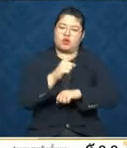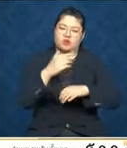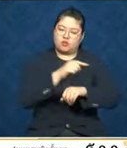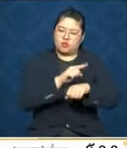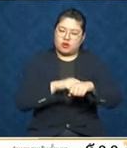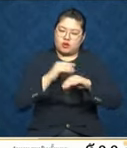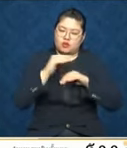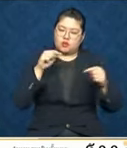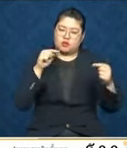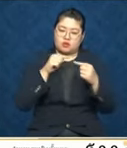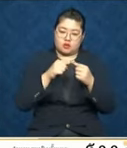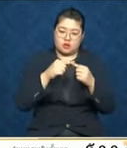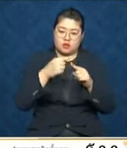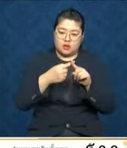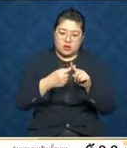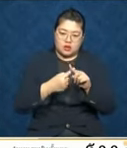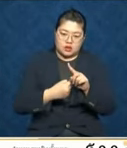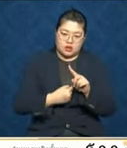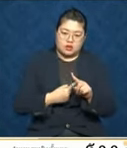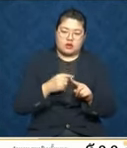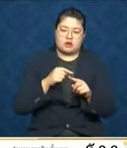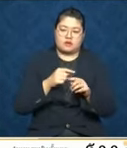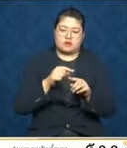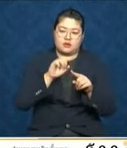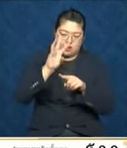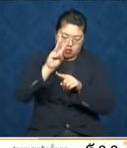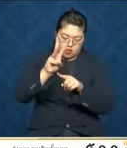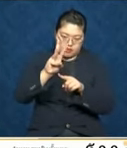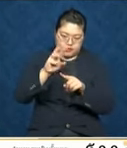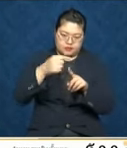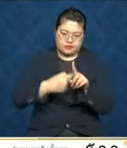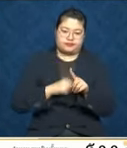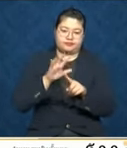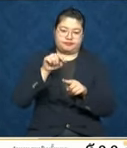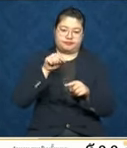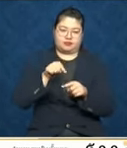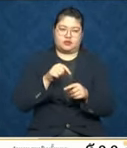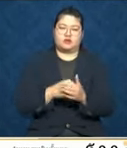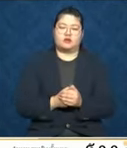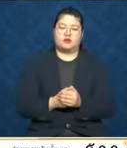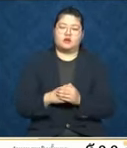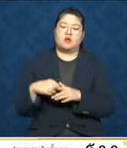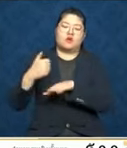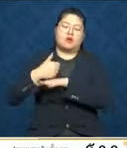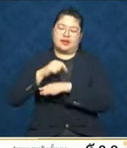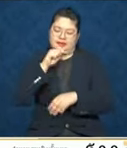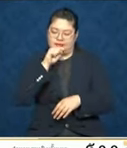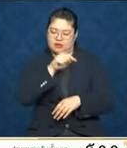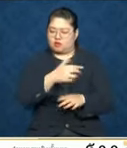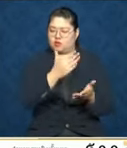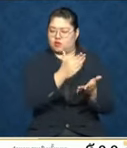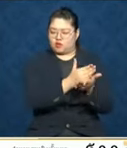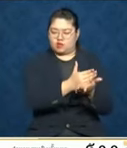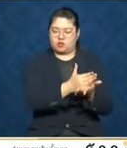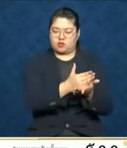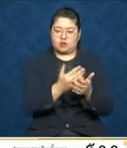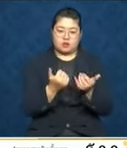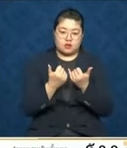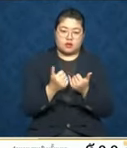เมื่อวันที่6พฤษภาคมครับตามที่ผมได้กล่าวท่านประธานข้างต้นได้มีหนังสือออกจากอธิบดีมาว่าให้หยุดและหลังจากนั้นคน